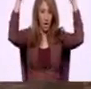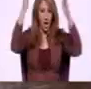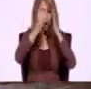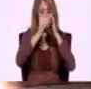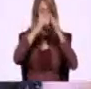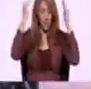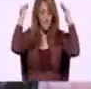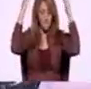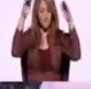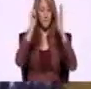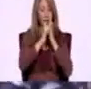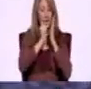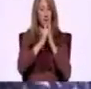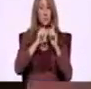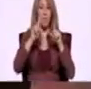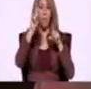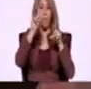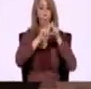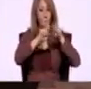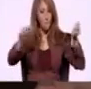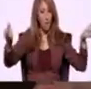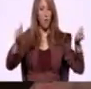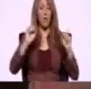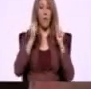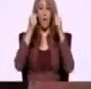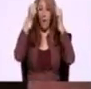أسقف للبيوت ووصلات للمياه والكهرباء.